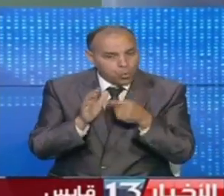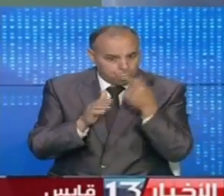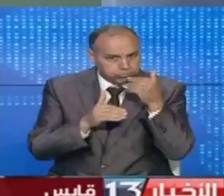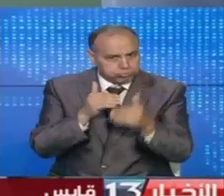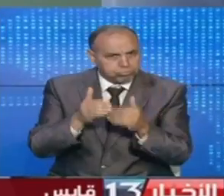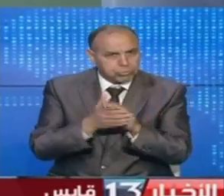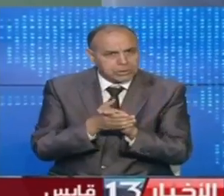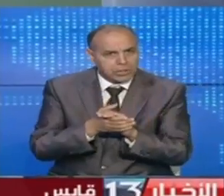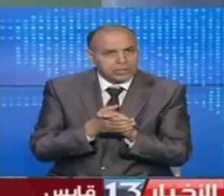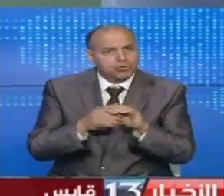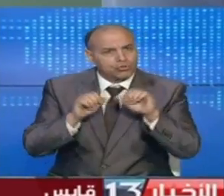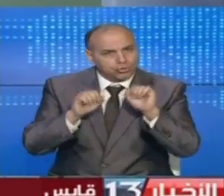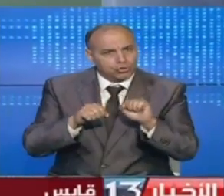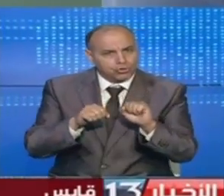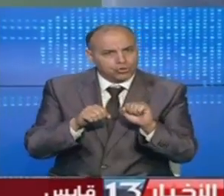هو